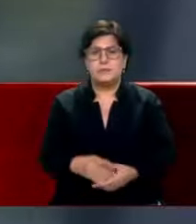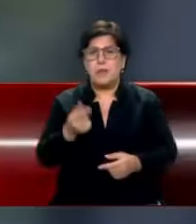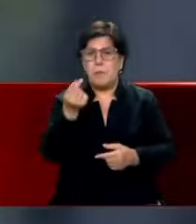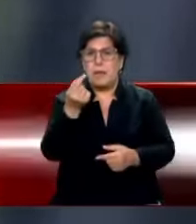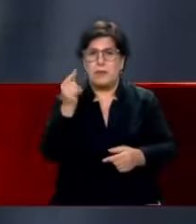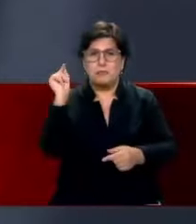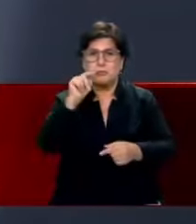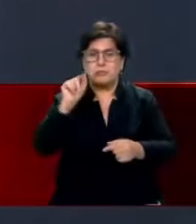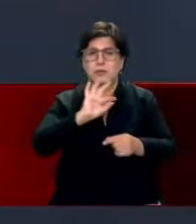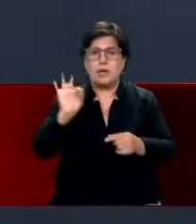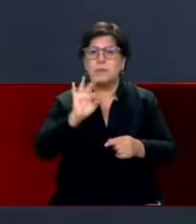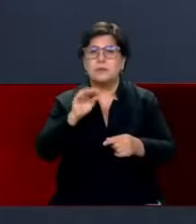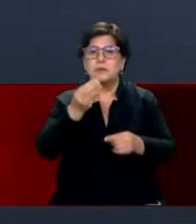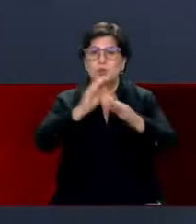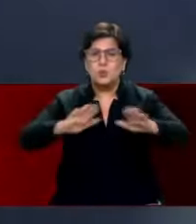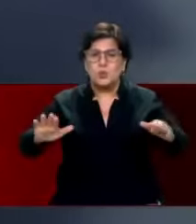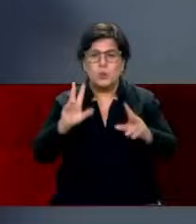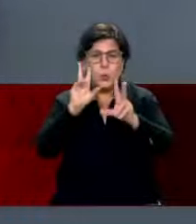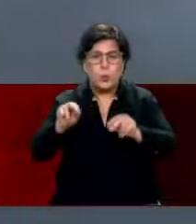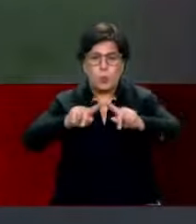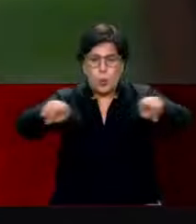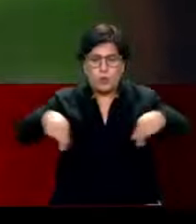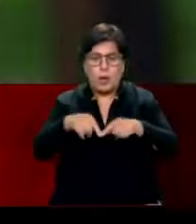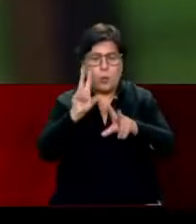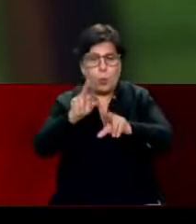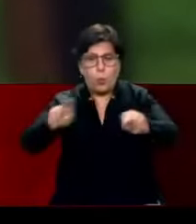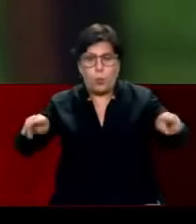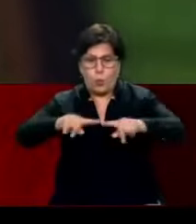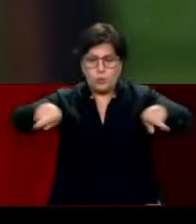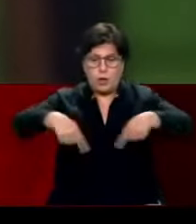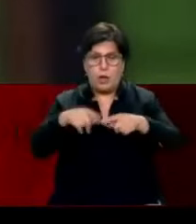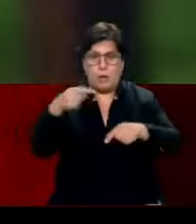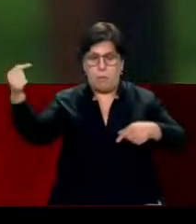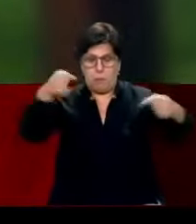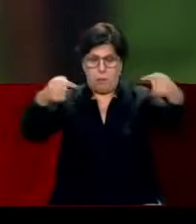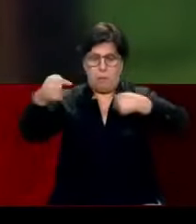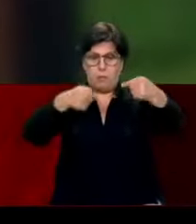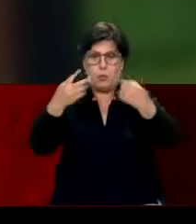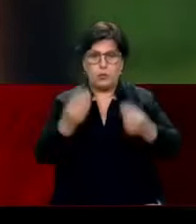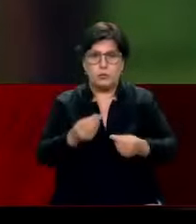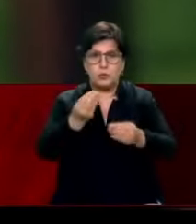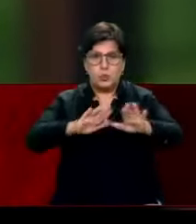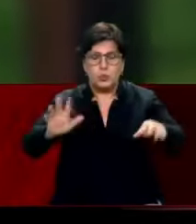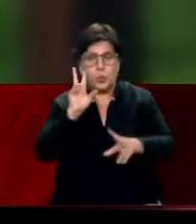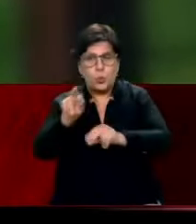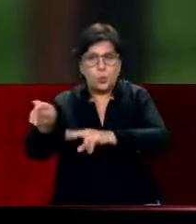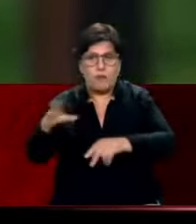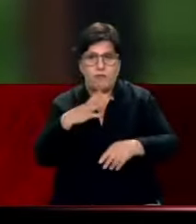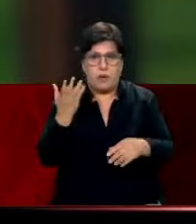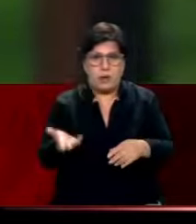Mermilerin birçoğu Nihat Akın çocuklarının uyuduğu odaya isabet etti. Ateş ettikleri camın sağ ve sol tarafında çocuklar uyuyordu.